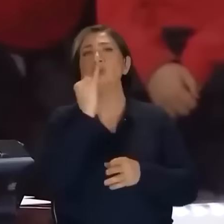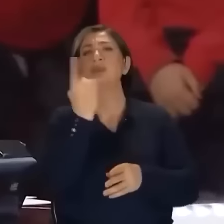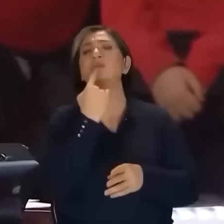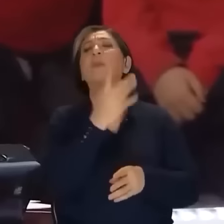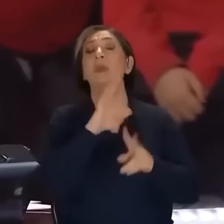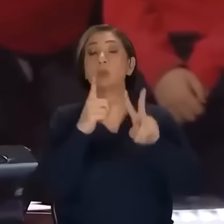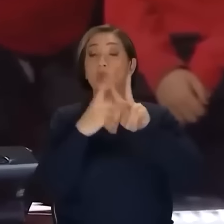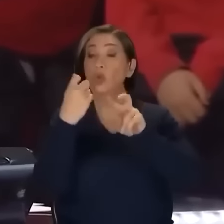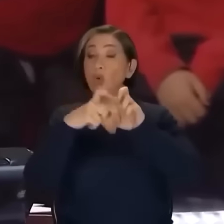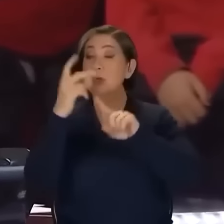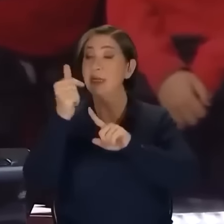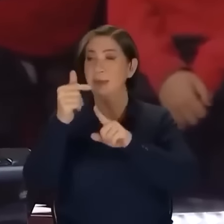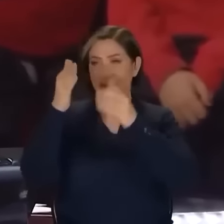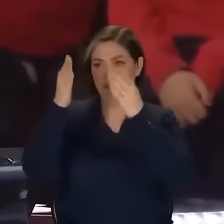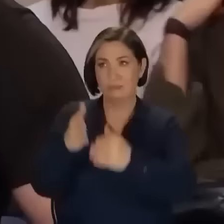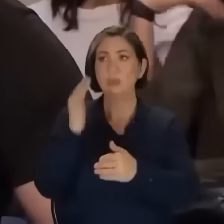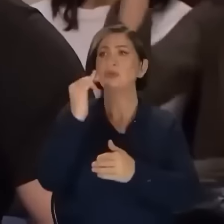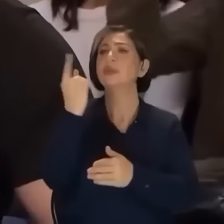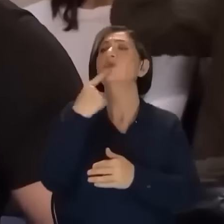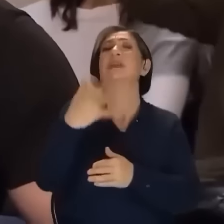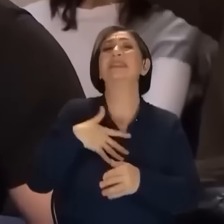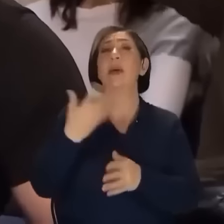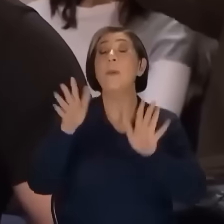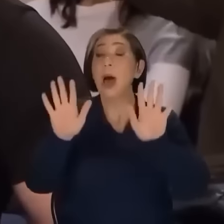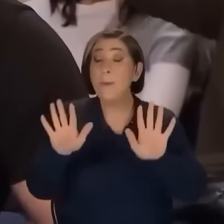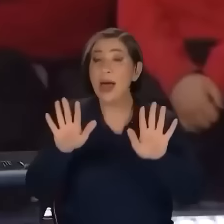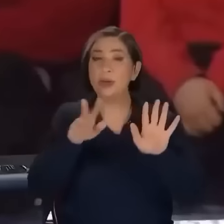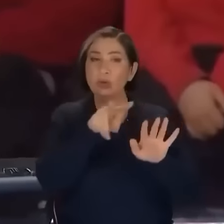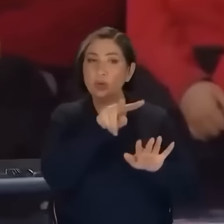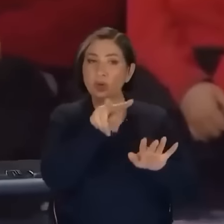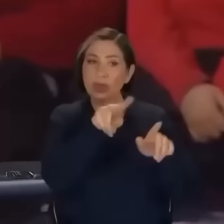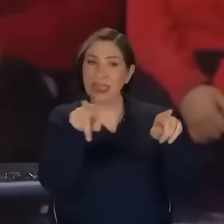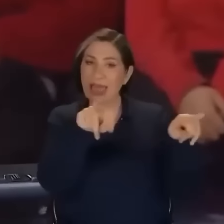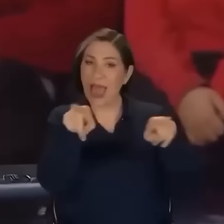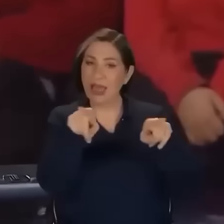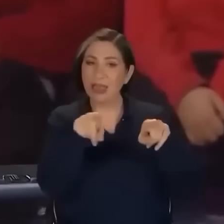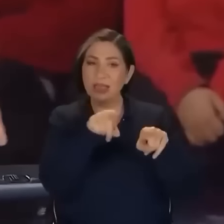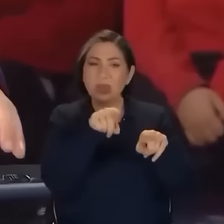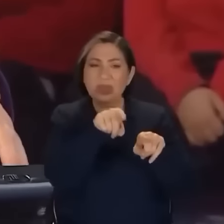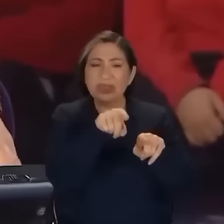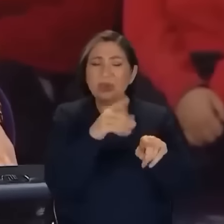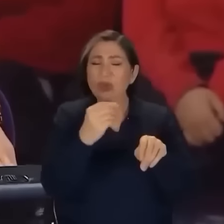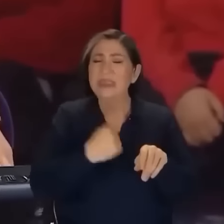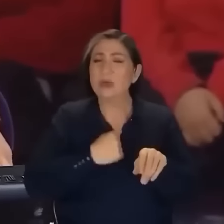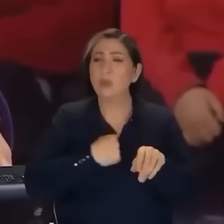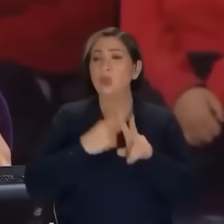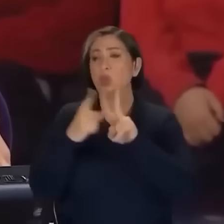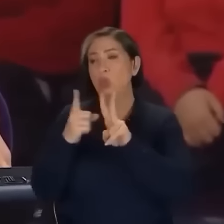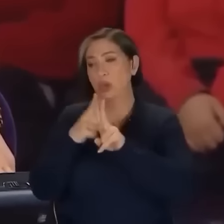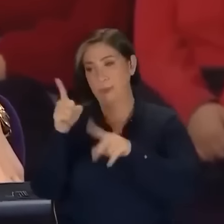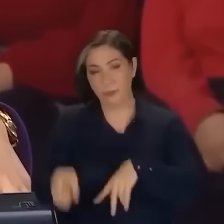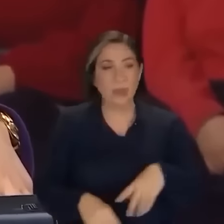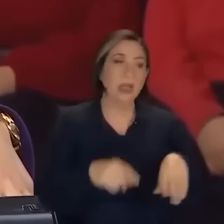Nuri Bilge Ceylan'la da ilgili kötü bir şey söylemek istemem ama yani şu iki aradan da çok sıkılıyorum Nuri Bilge Ceylan